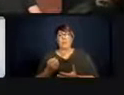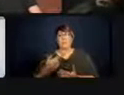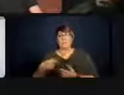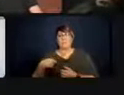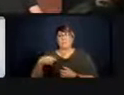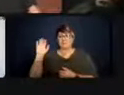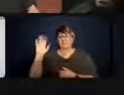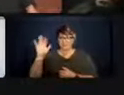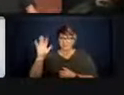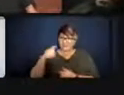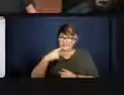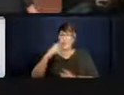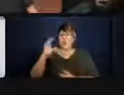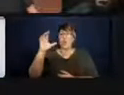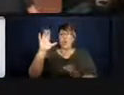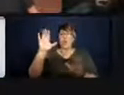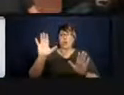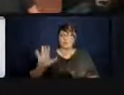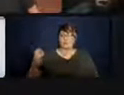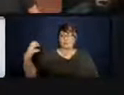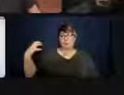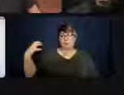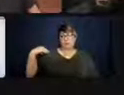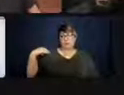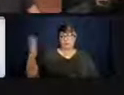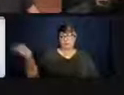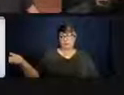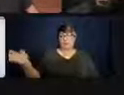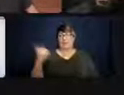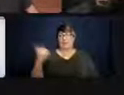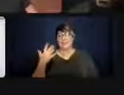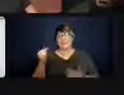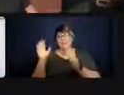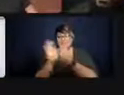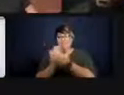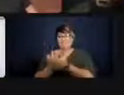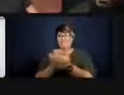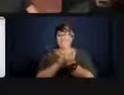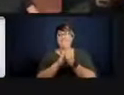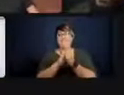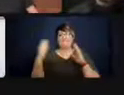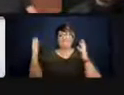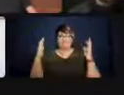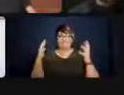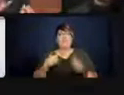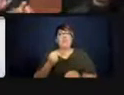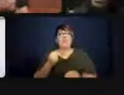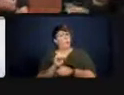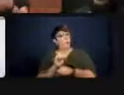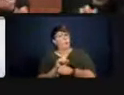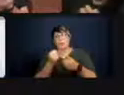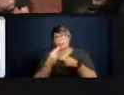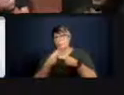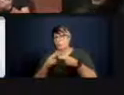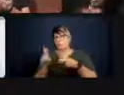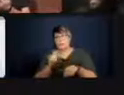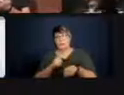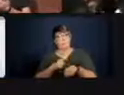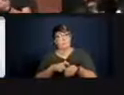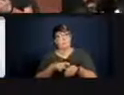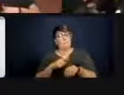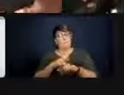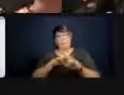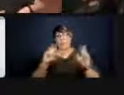المجلس والحضور الكريم. أود أن أعطي صفقة حارة